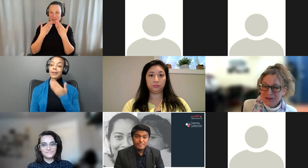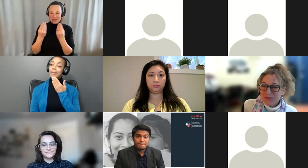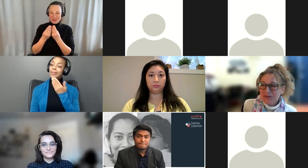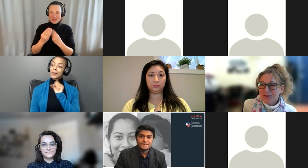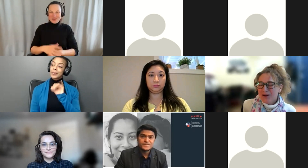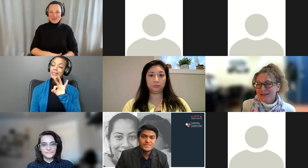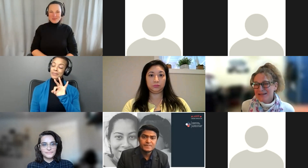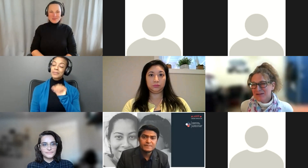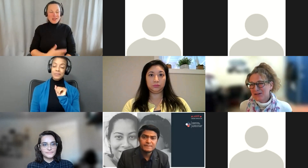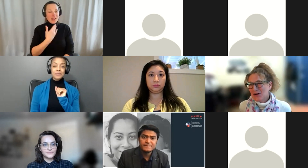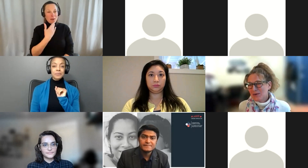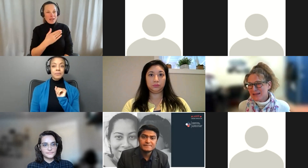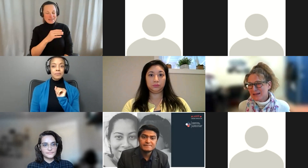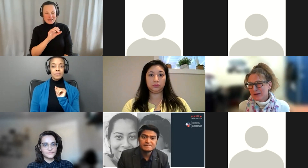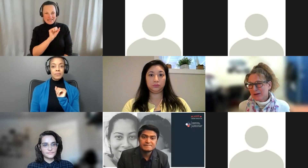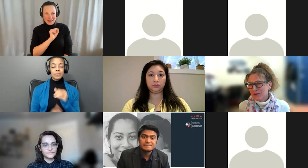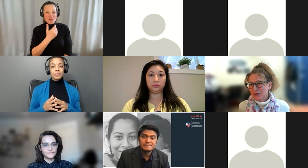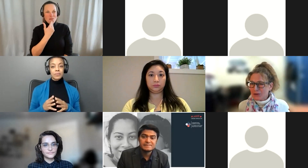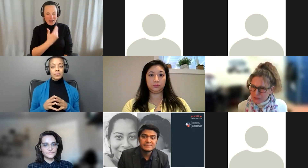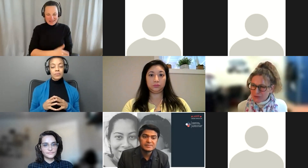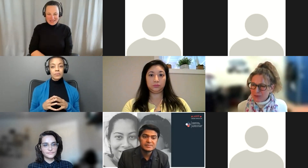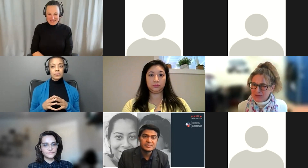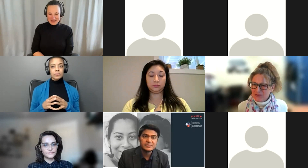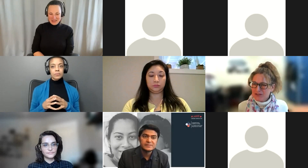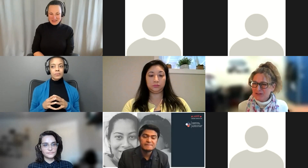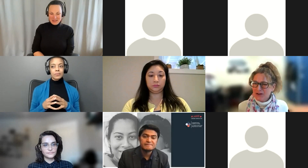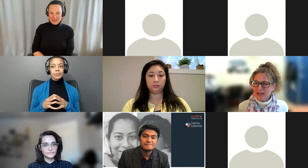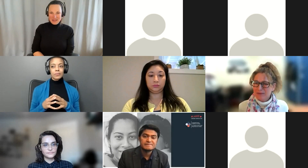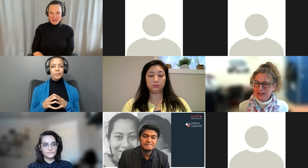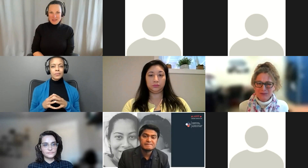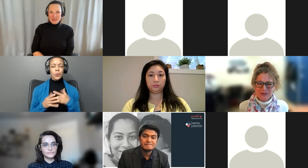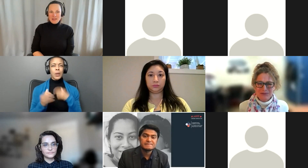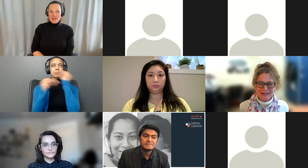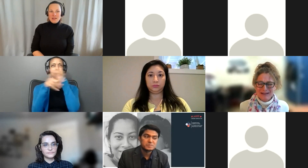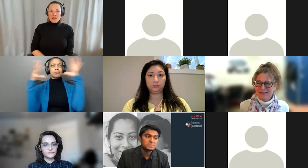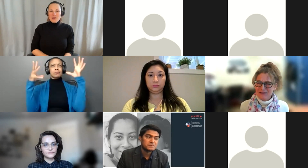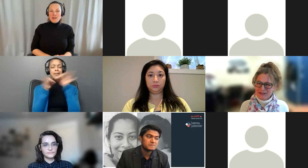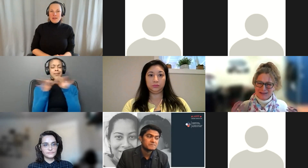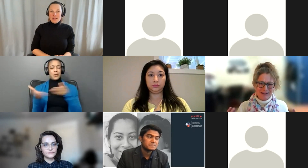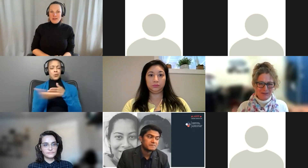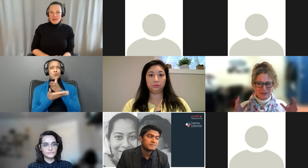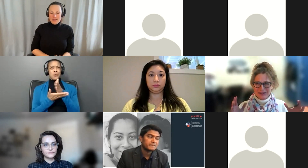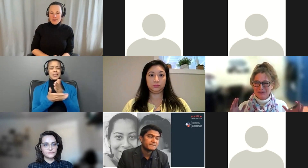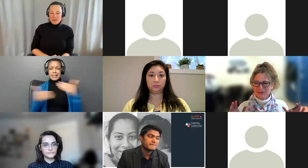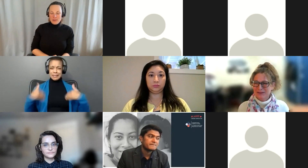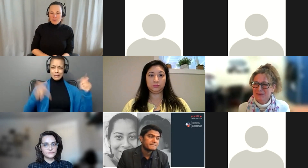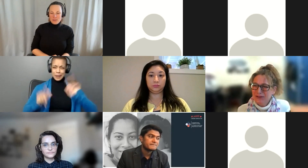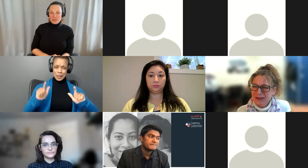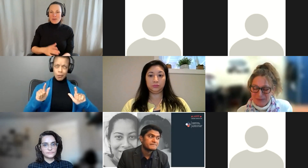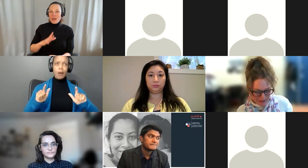Merci, Safe. Donc, nous ne pensons pas nécessairement aux jeunes quand on parle de droit